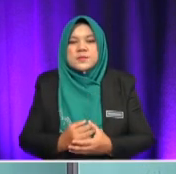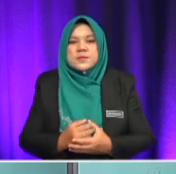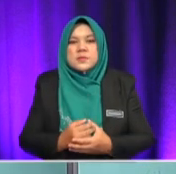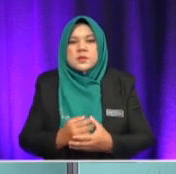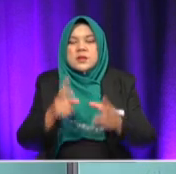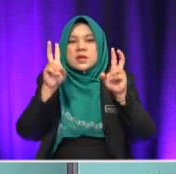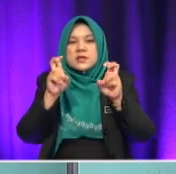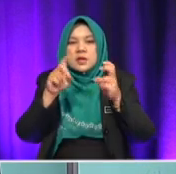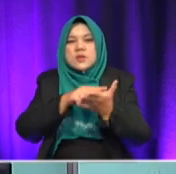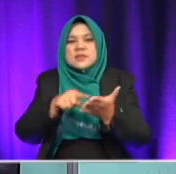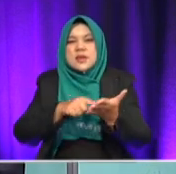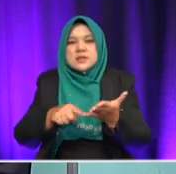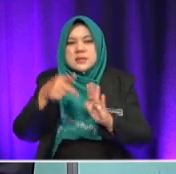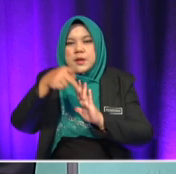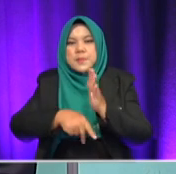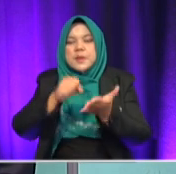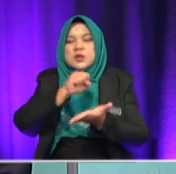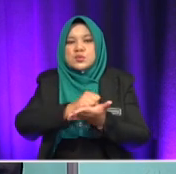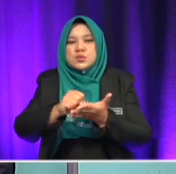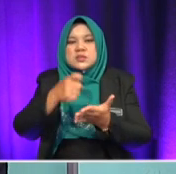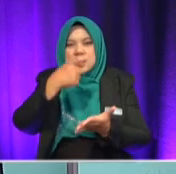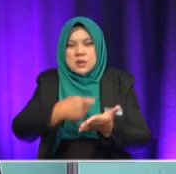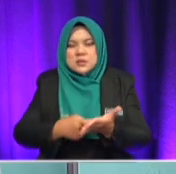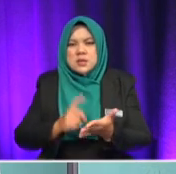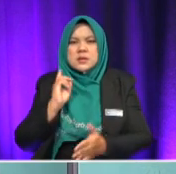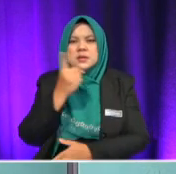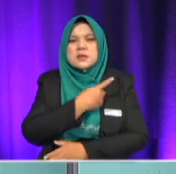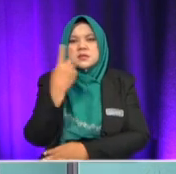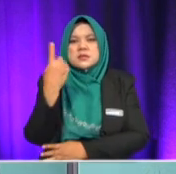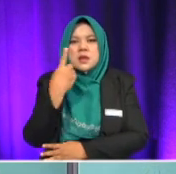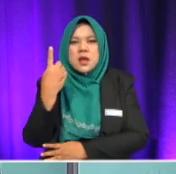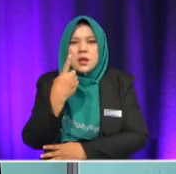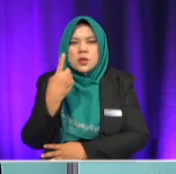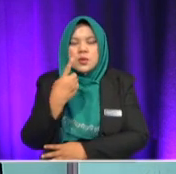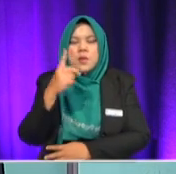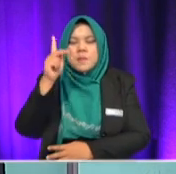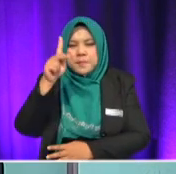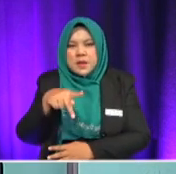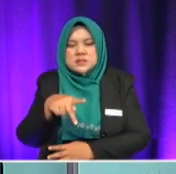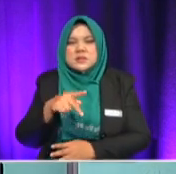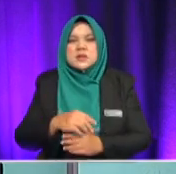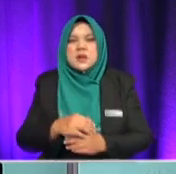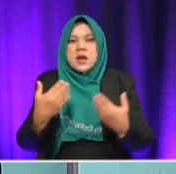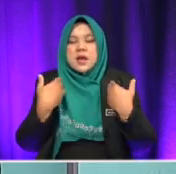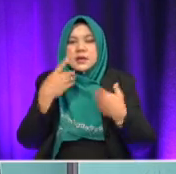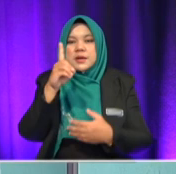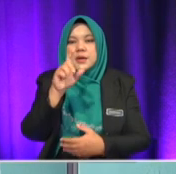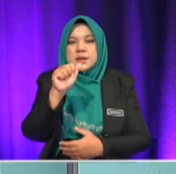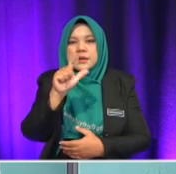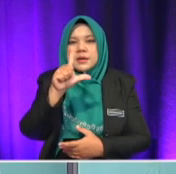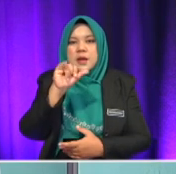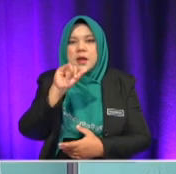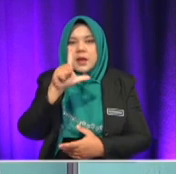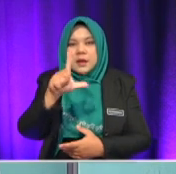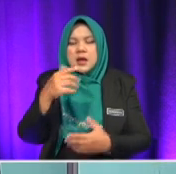tajuk zakat penyuci harta jadi kita selalunya bila kita dapat sesuatu pasti ada Nas ataupun dalil mesti